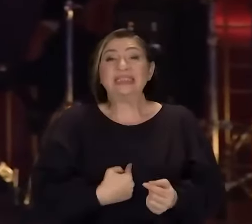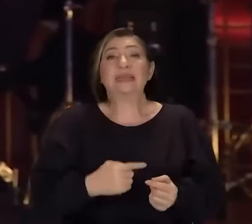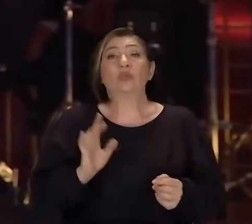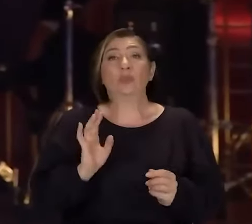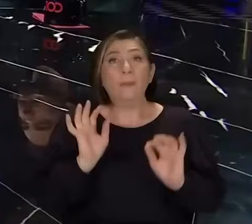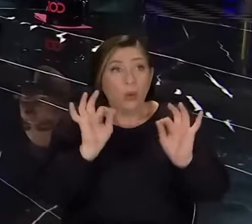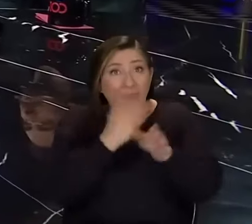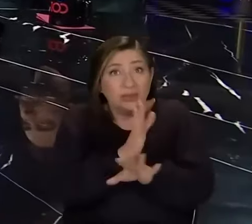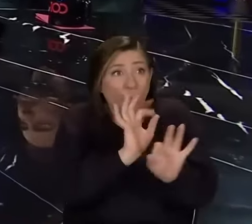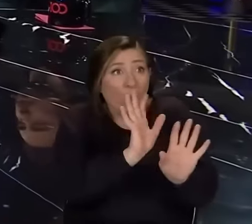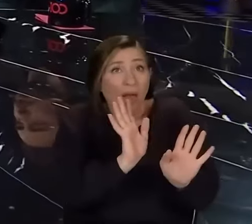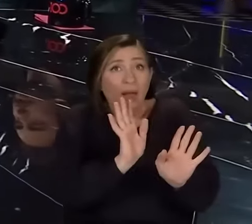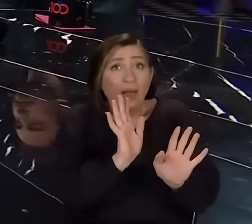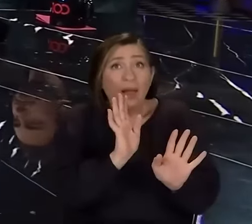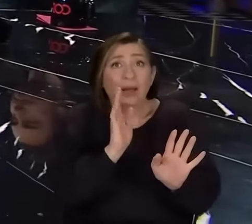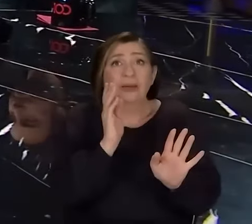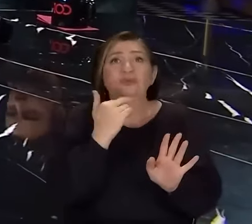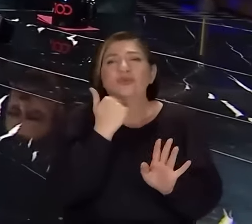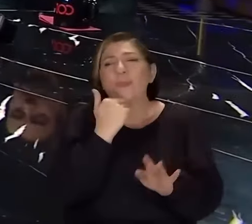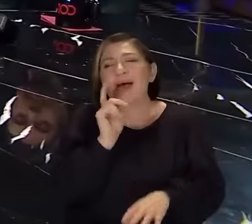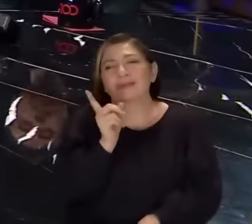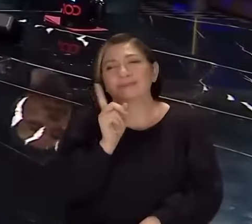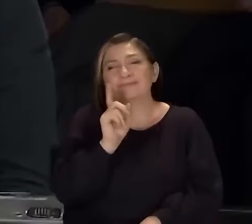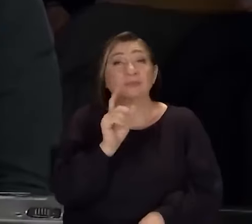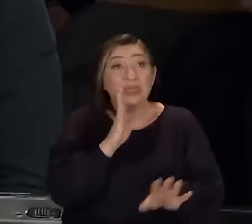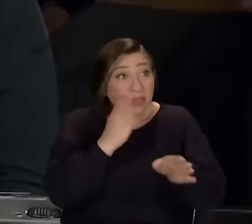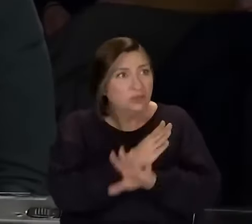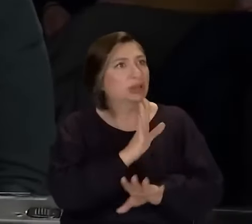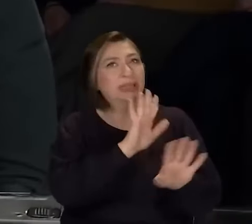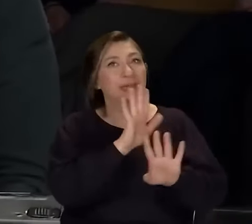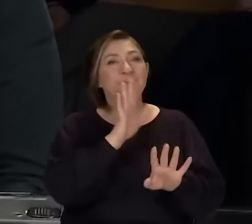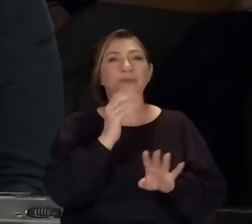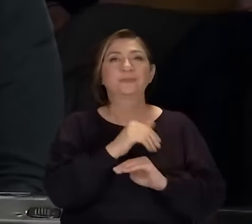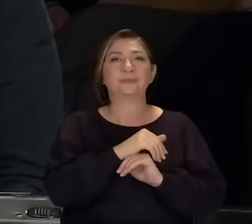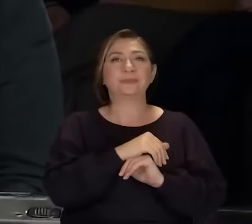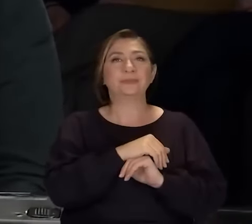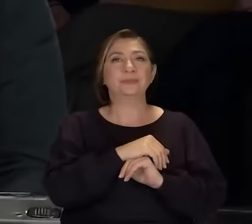hissetmiyorum. Yo, ama öyle gerçekten. Şöyle Kesin ki, numara. vallahi değil, şöyle ki,